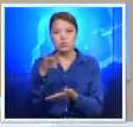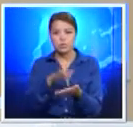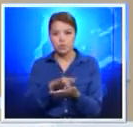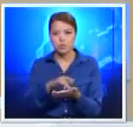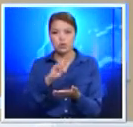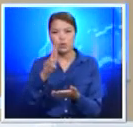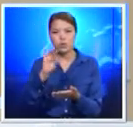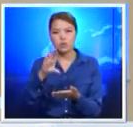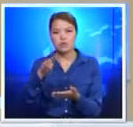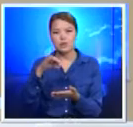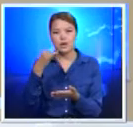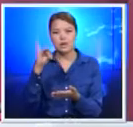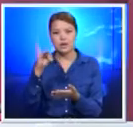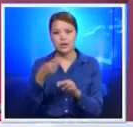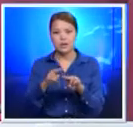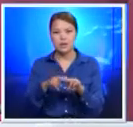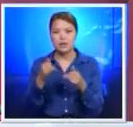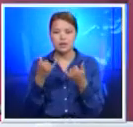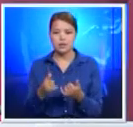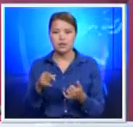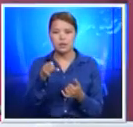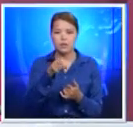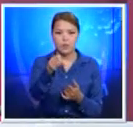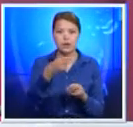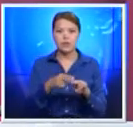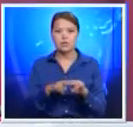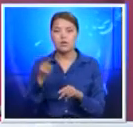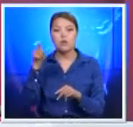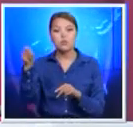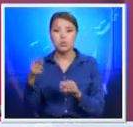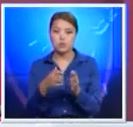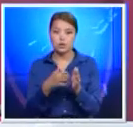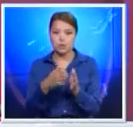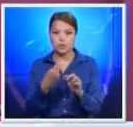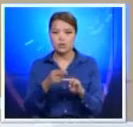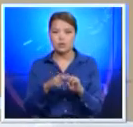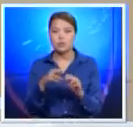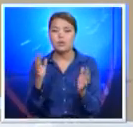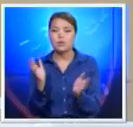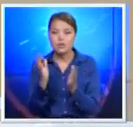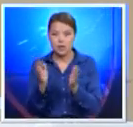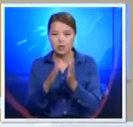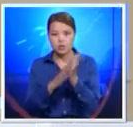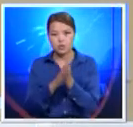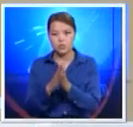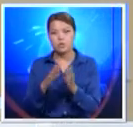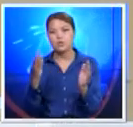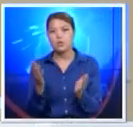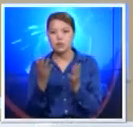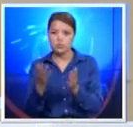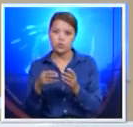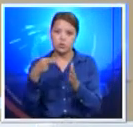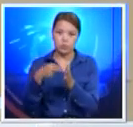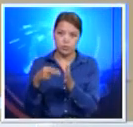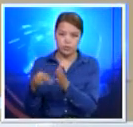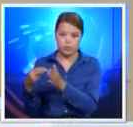Қостанай бағыты менен жұмыс жасап жатырмыз. Сол жақтан мүмкін қор жасақтайтын жарды сатып алып, мүмкін сол жақта